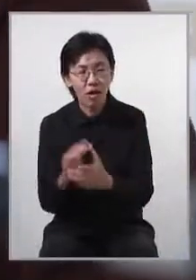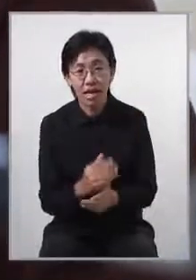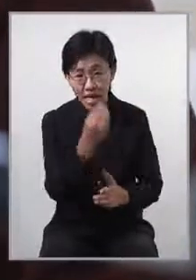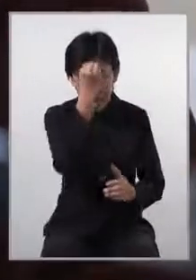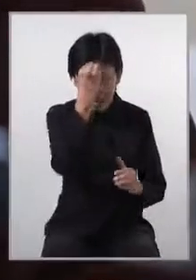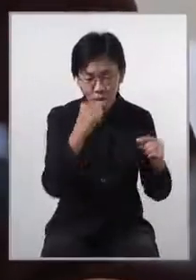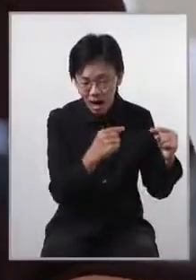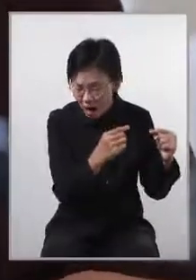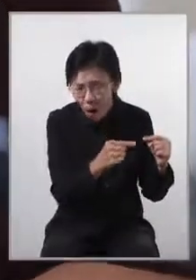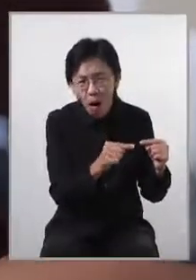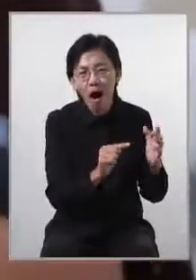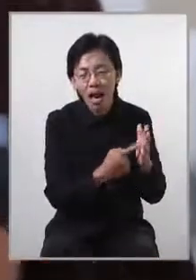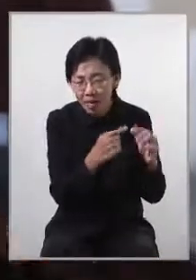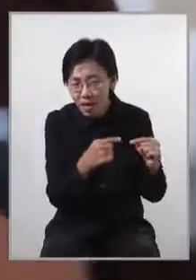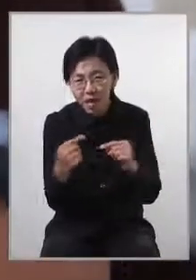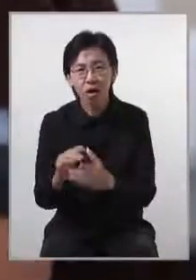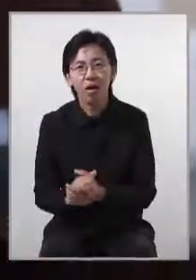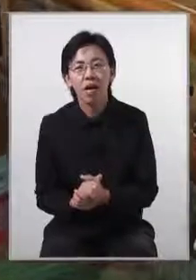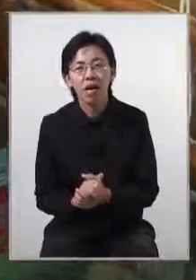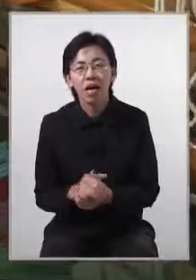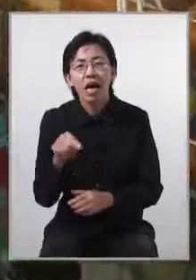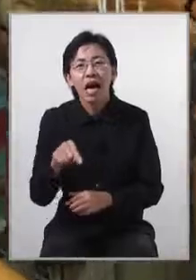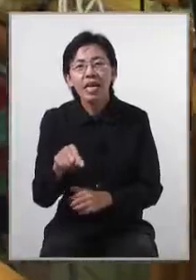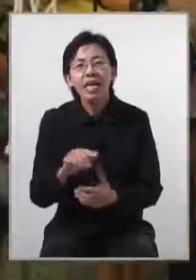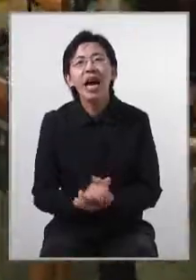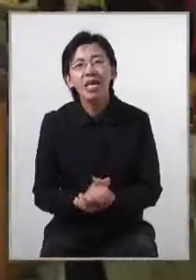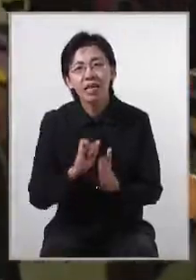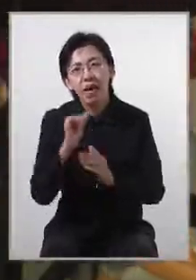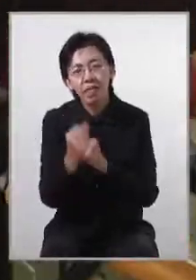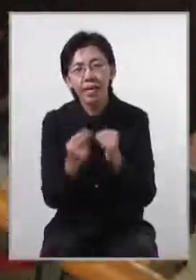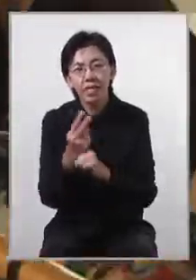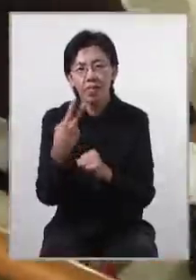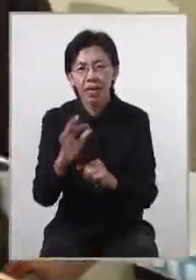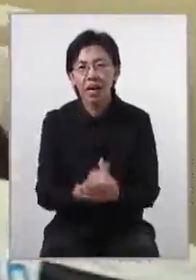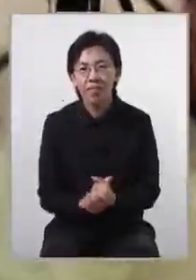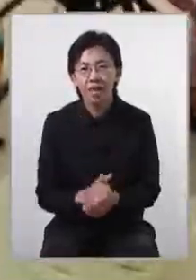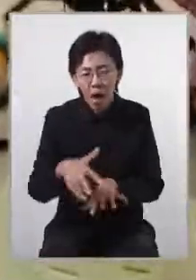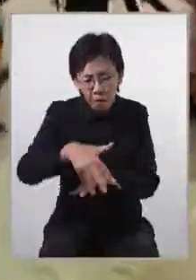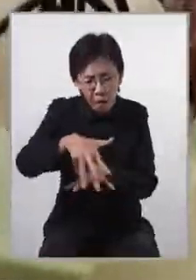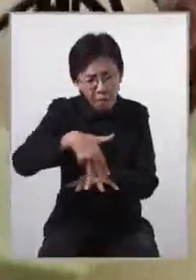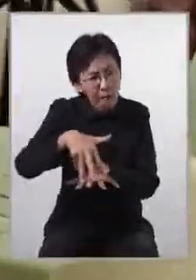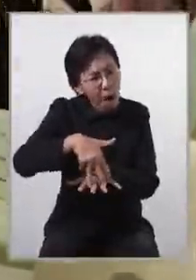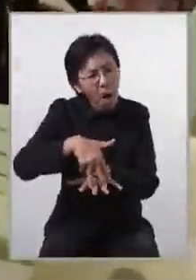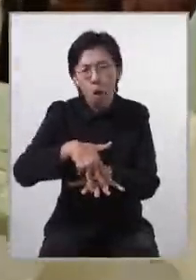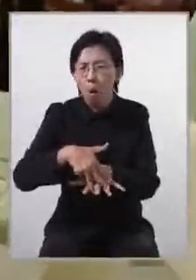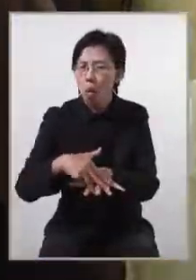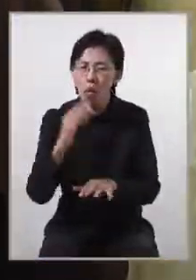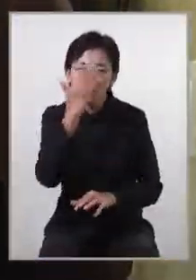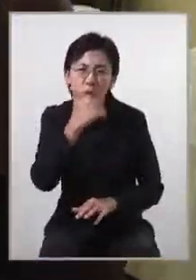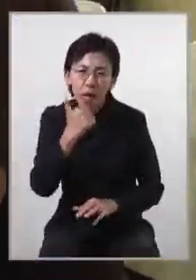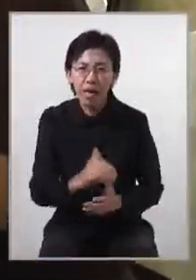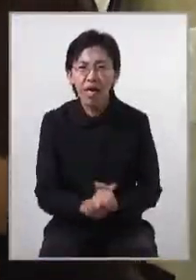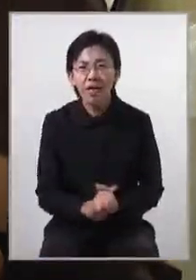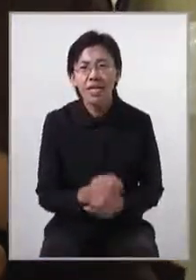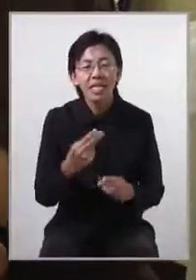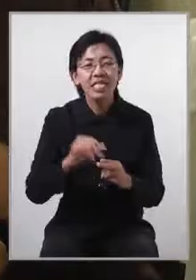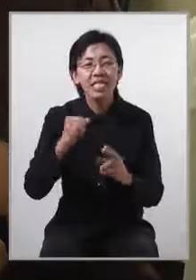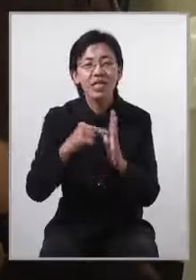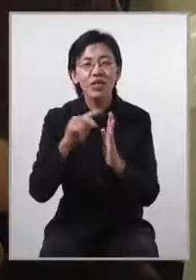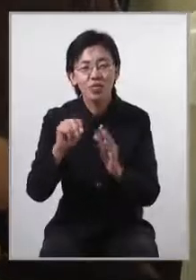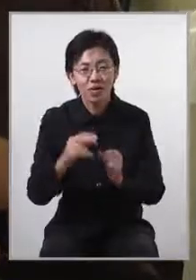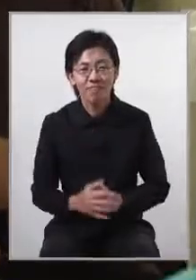คนนี้สมาชิกใหม่ได้2ปีแล้วคนนี ้อ๋อสมาชิกใหม่2ปี เขาทอได้สวยมากคนนี ้ครับ พี่จูน